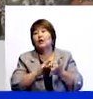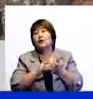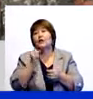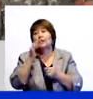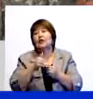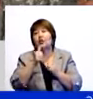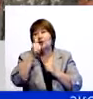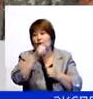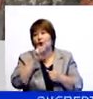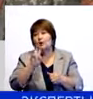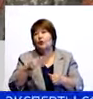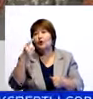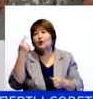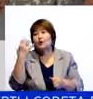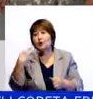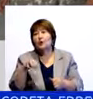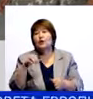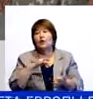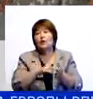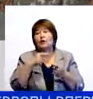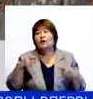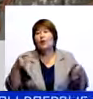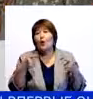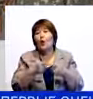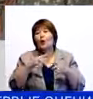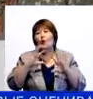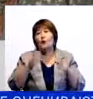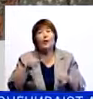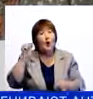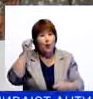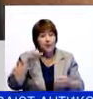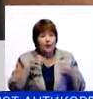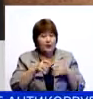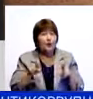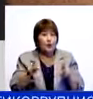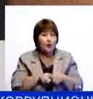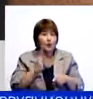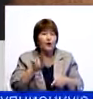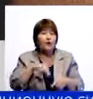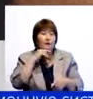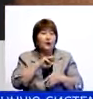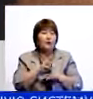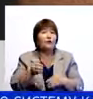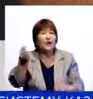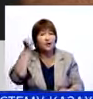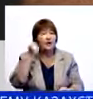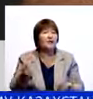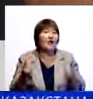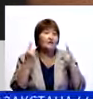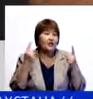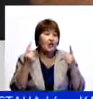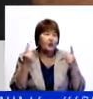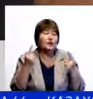ежегодно его посещают сотни туристов из разных уголков мира узбекской делегация тоже отдала дань уважения памяти выдающегося